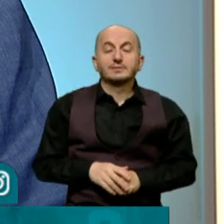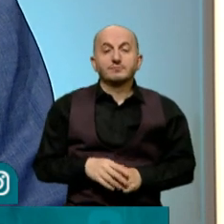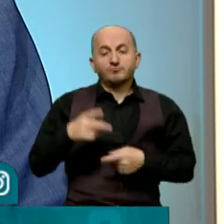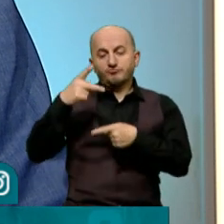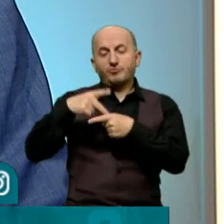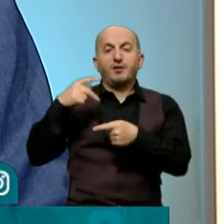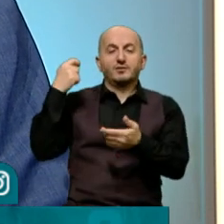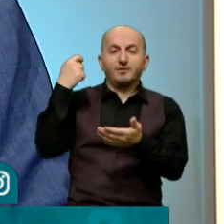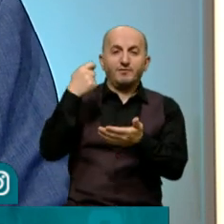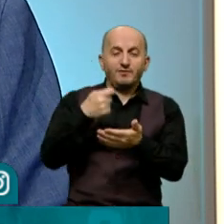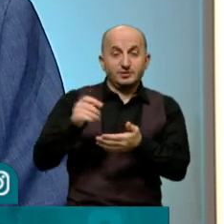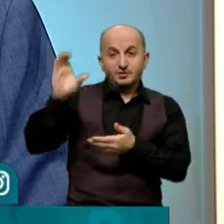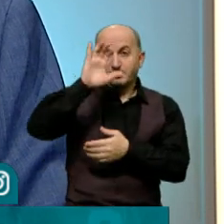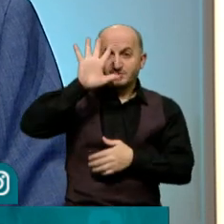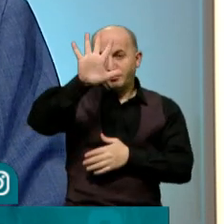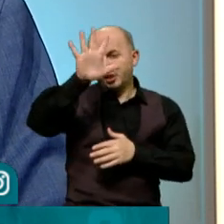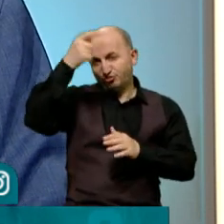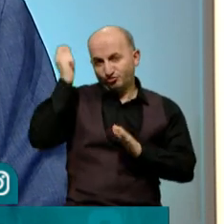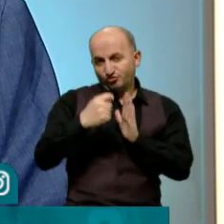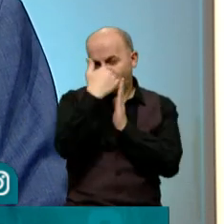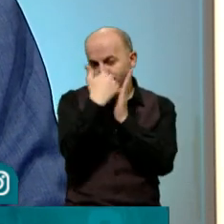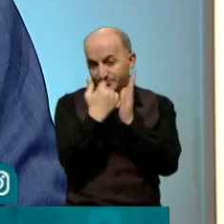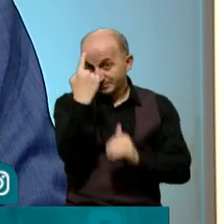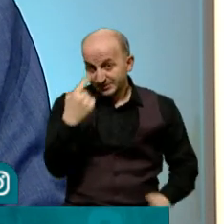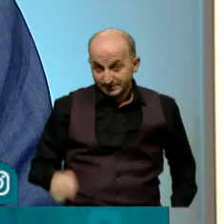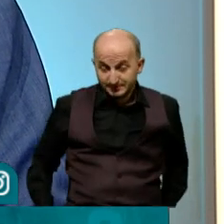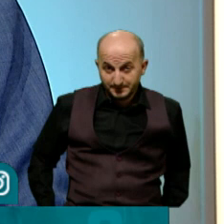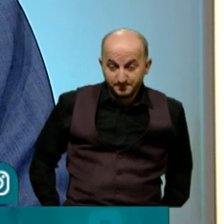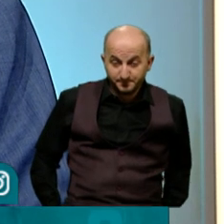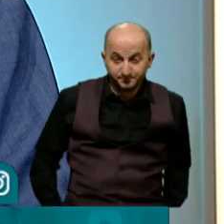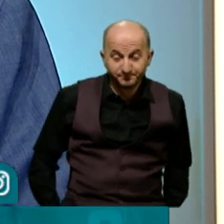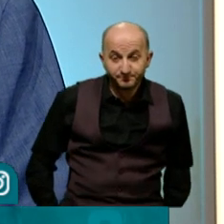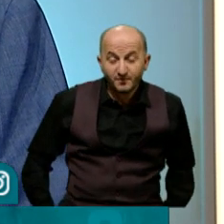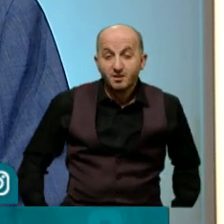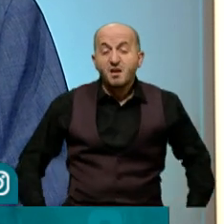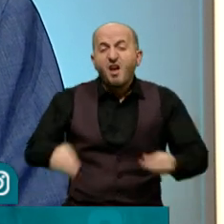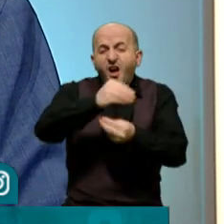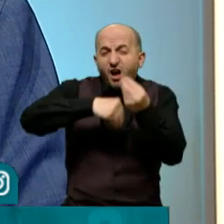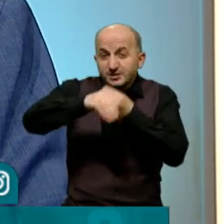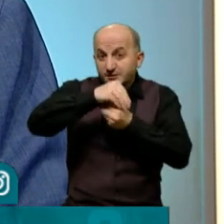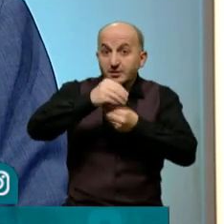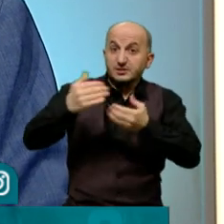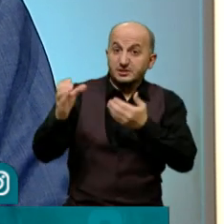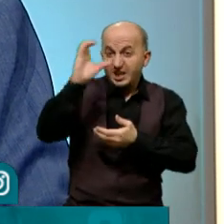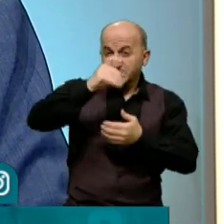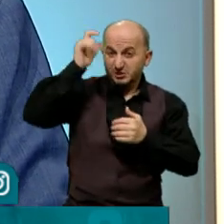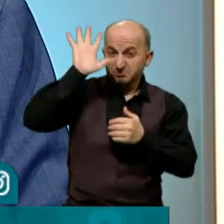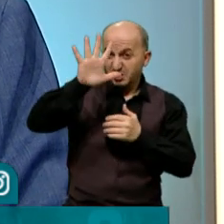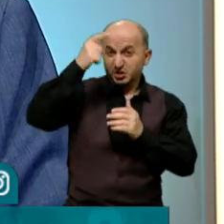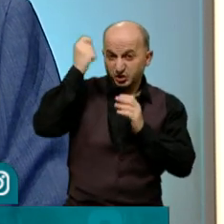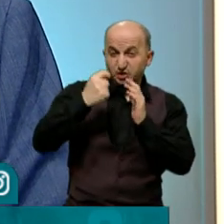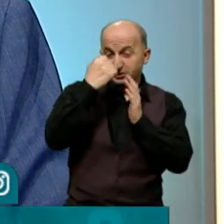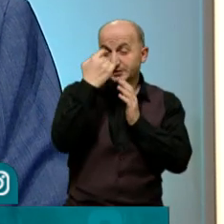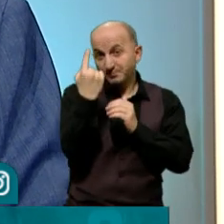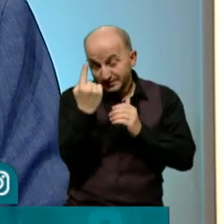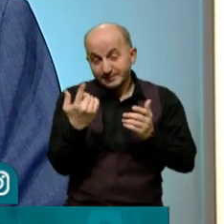Zekat da İslam'ın 5 esasından birisi. Hac da İslam'ın 5 esasından birisi. Aynen öyle. Her